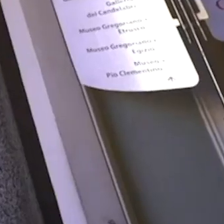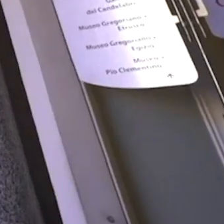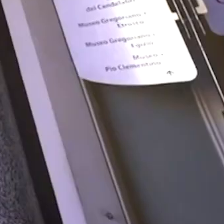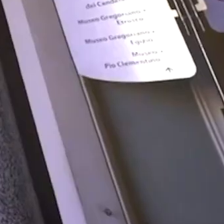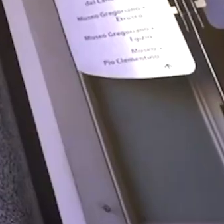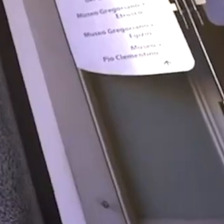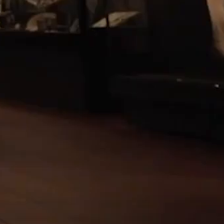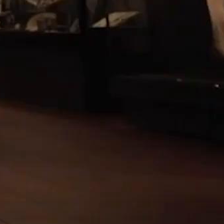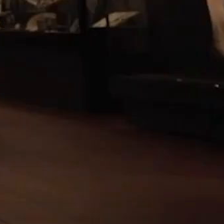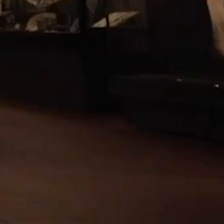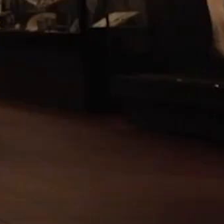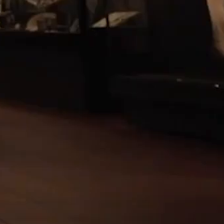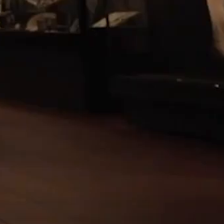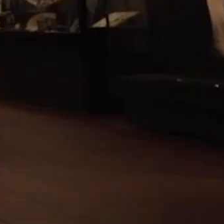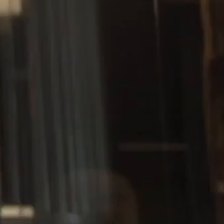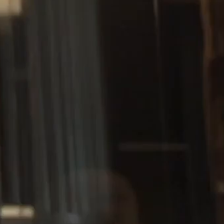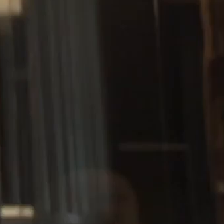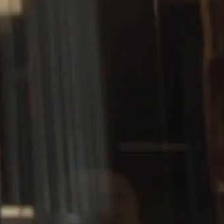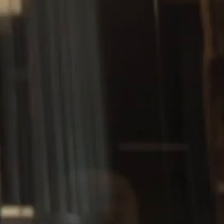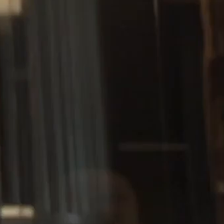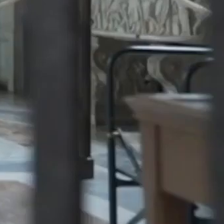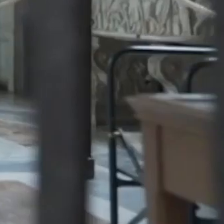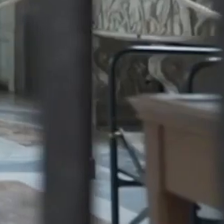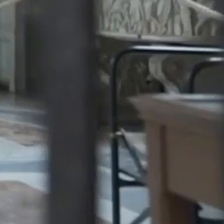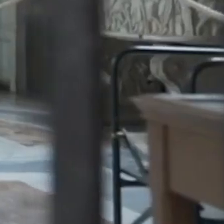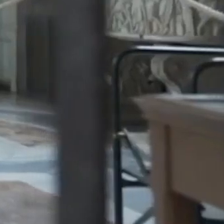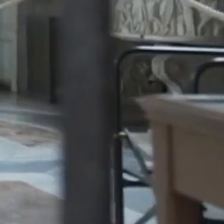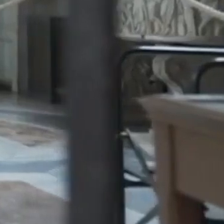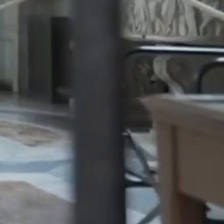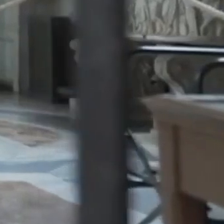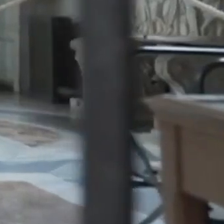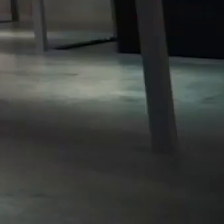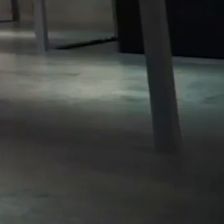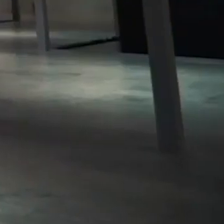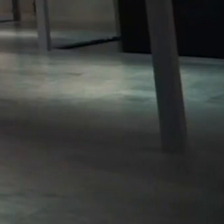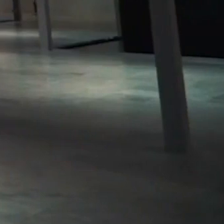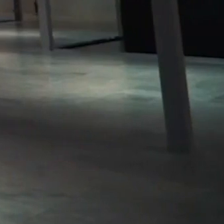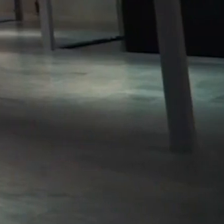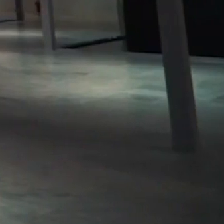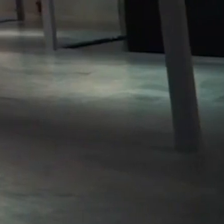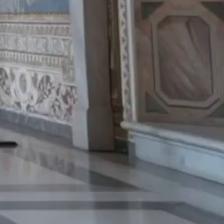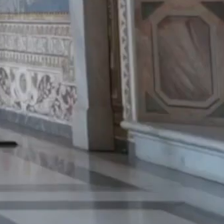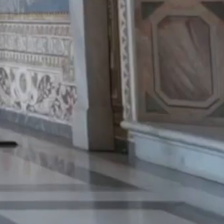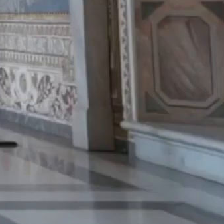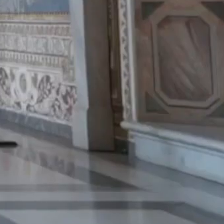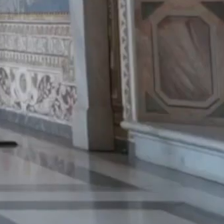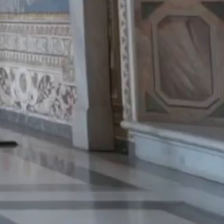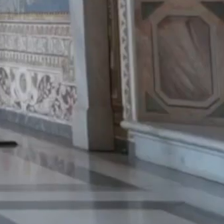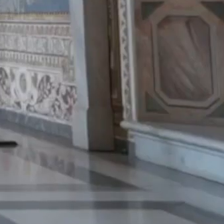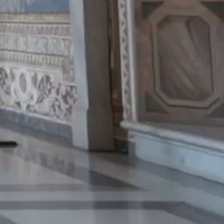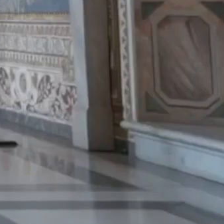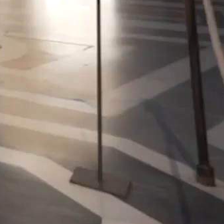Os museus do Vaticano vão abrir as suas portas ao público a 1 de junho, depois de terem encerrado no